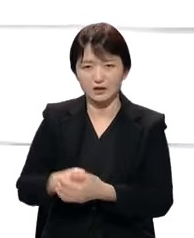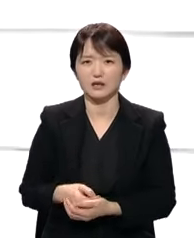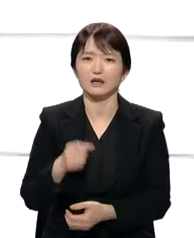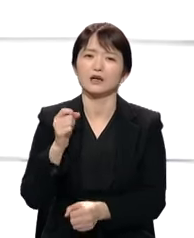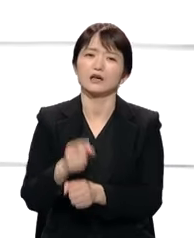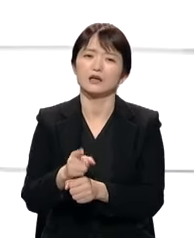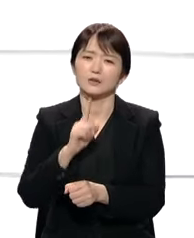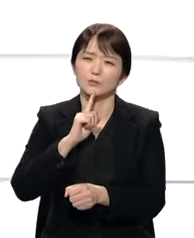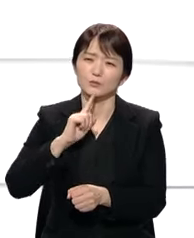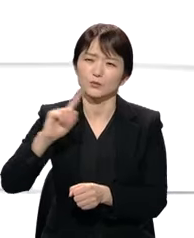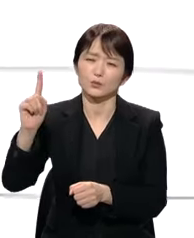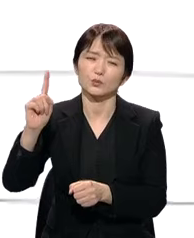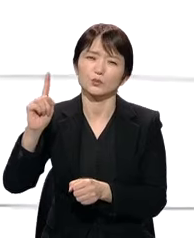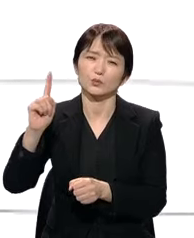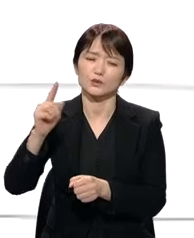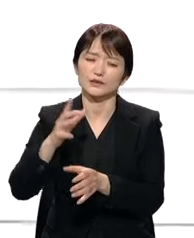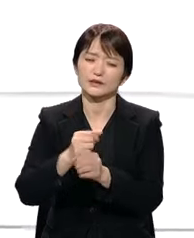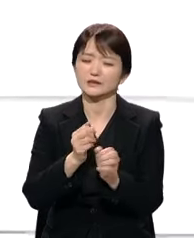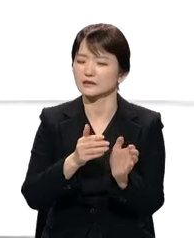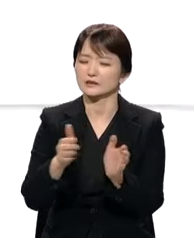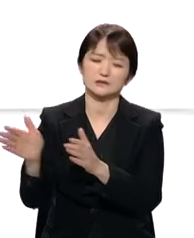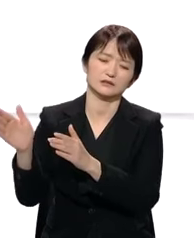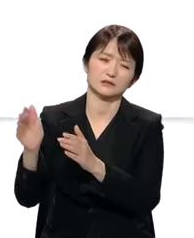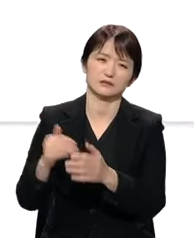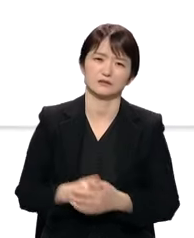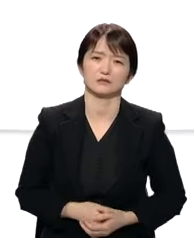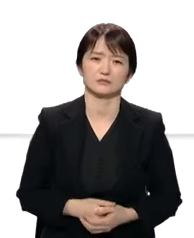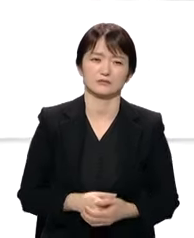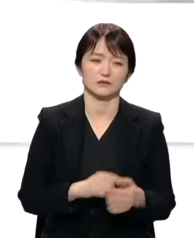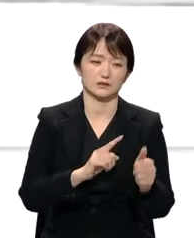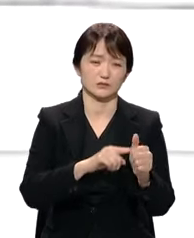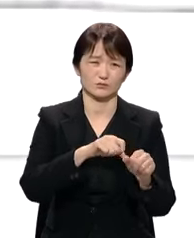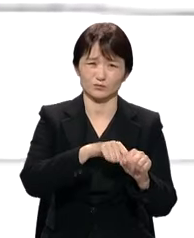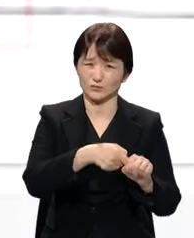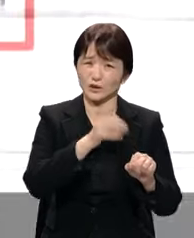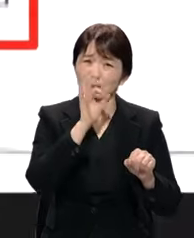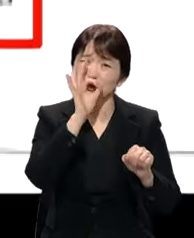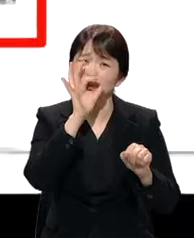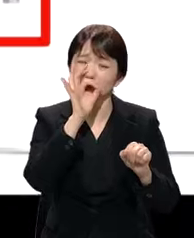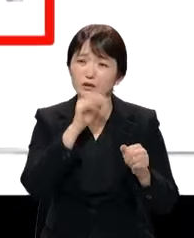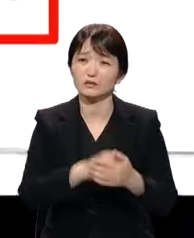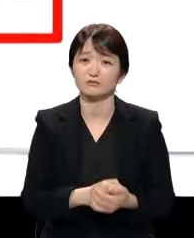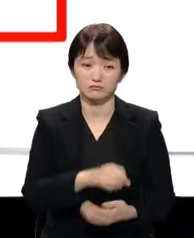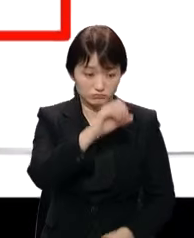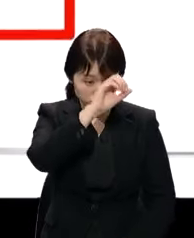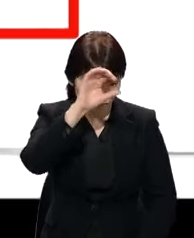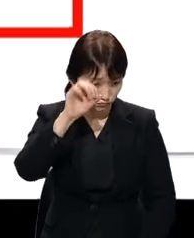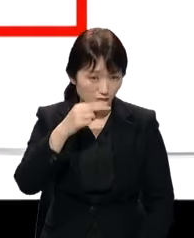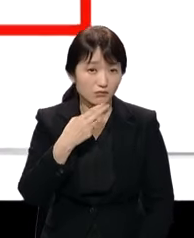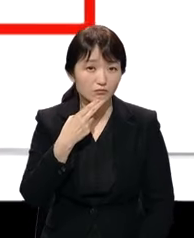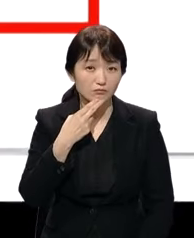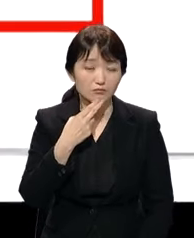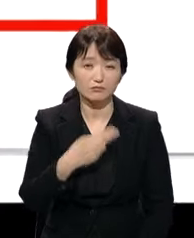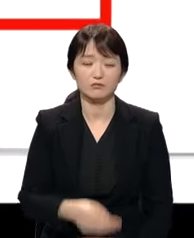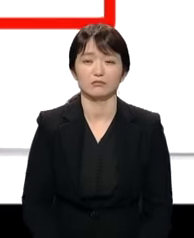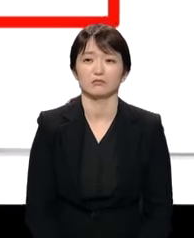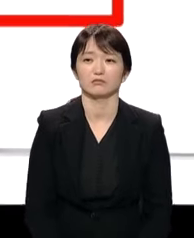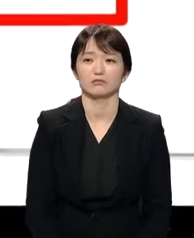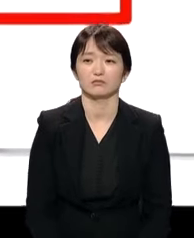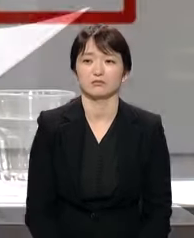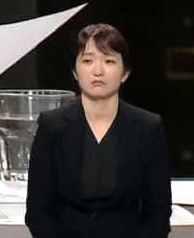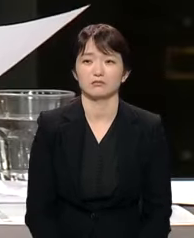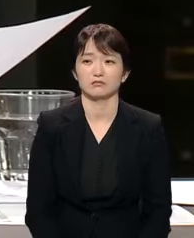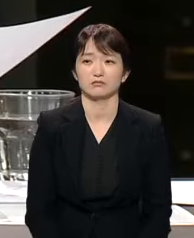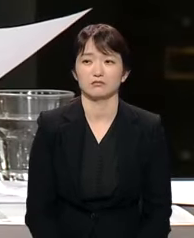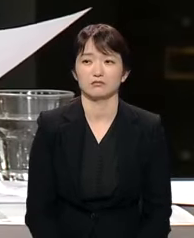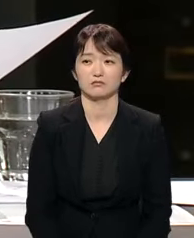고소기간이 도과했다라는 이유로 처벌할 수 없습니다. 그래서 전과도 없습니다. 법적으로는. 하하, 그래서